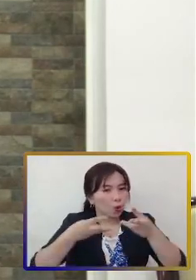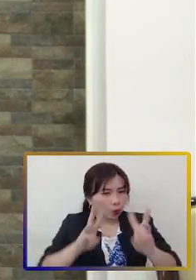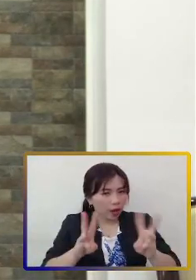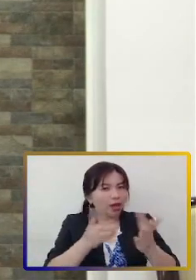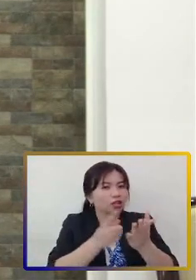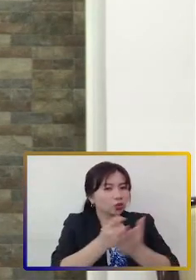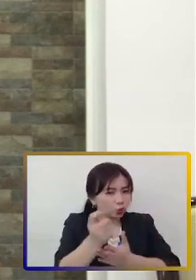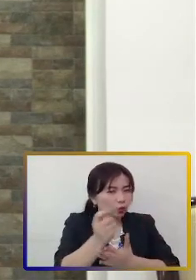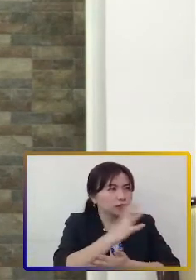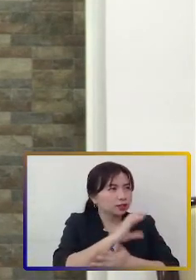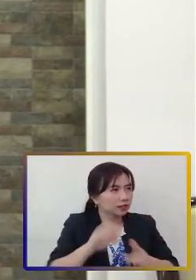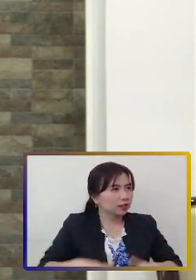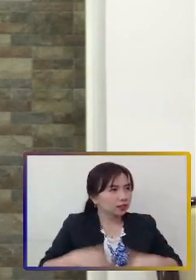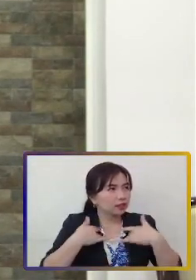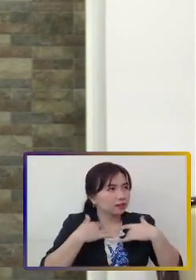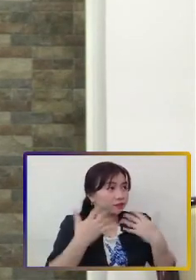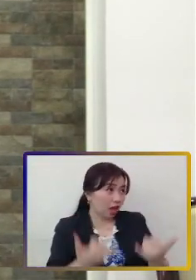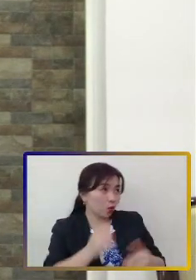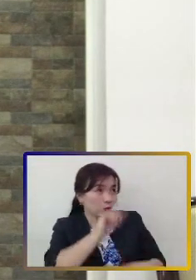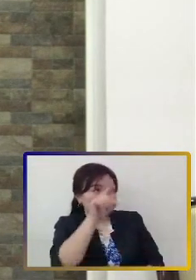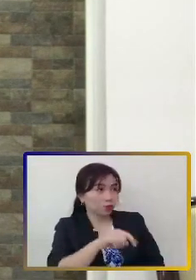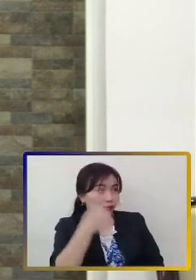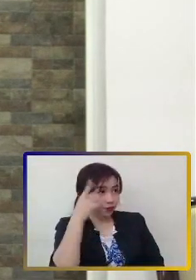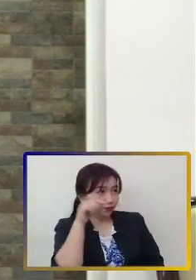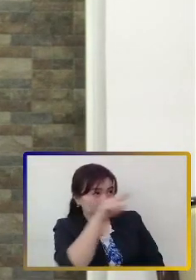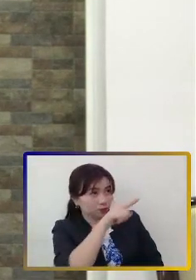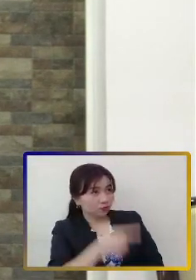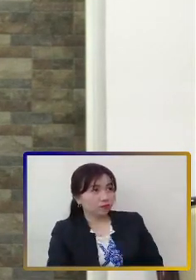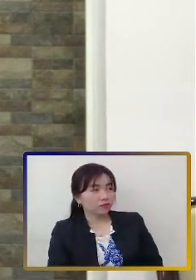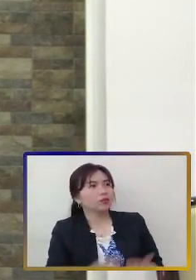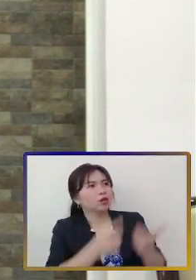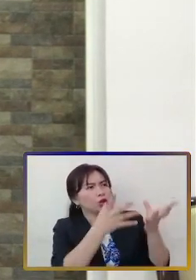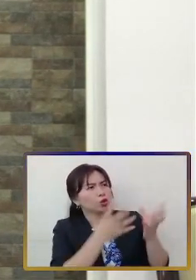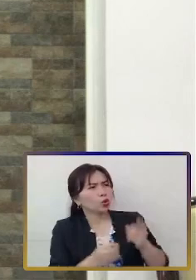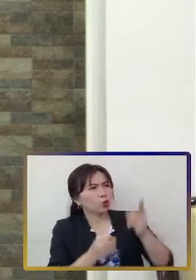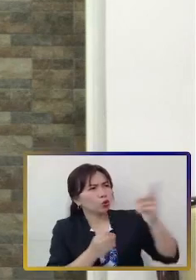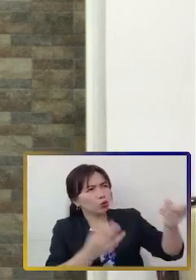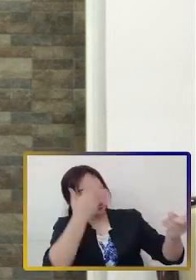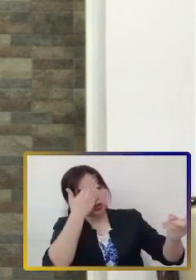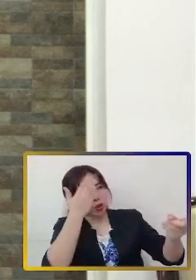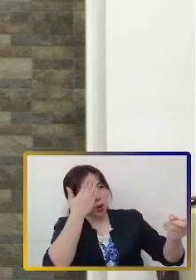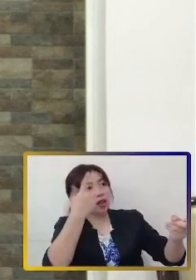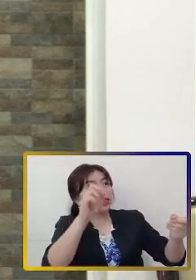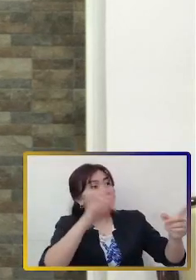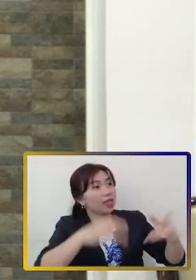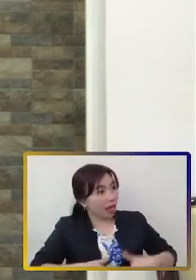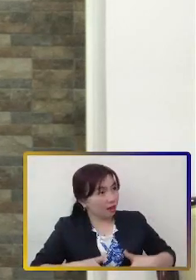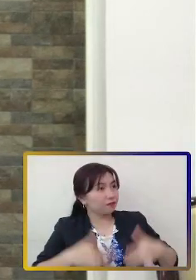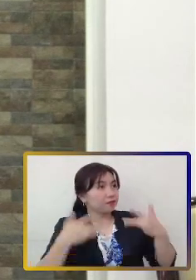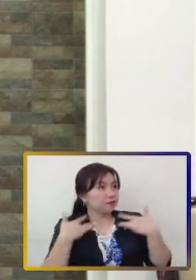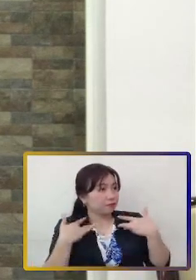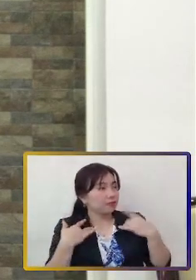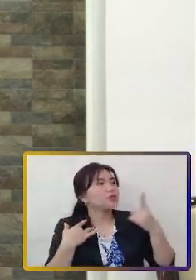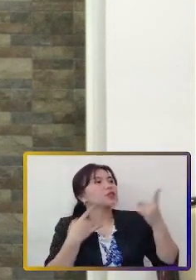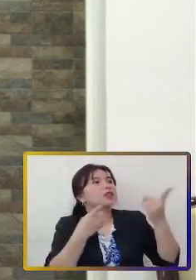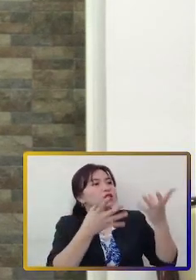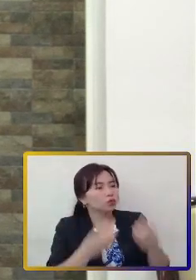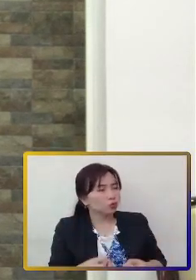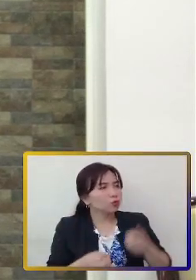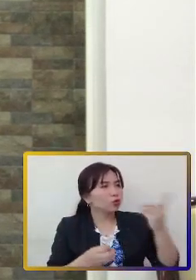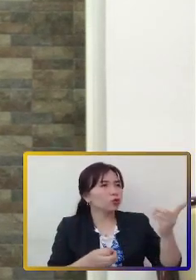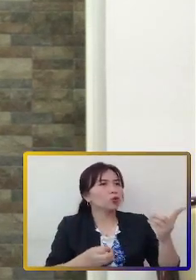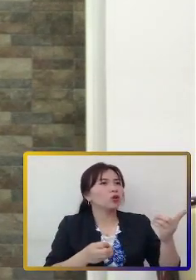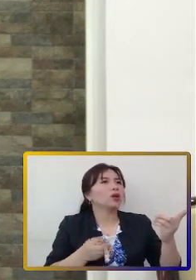life my question is do recn the do you acknowledge